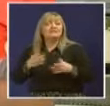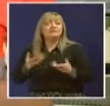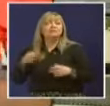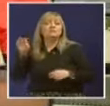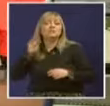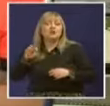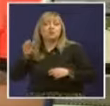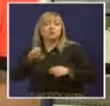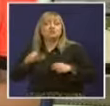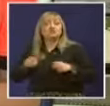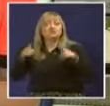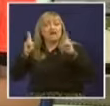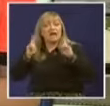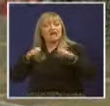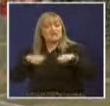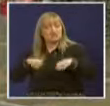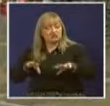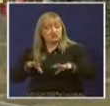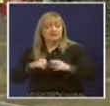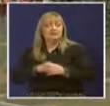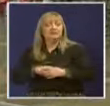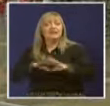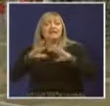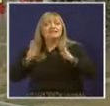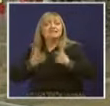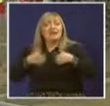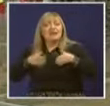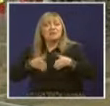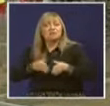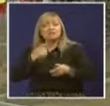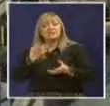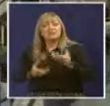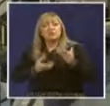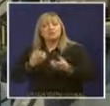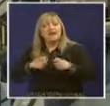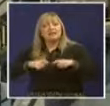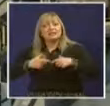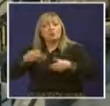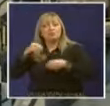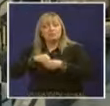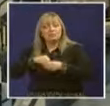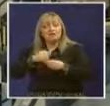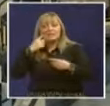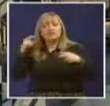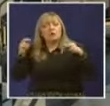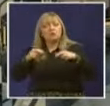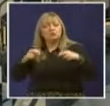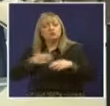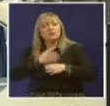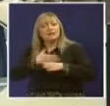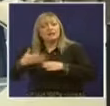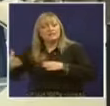разрешителни и капацитета на инсталацията. Целият процес по изгаряне на отпадъците в завода се контролира непрекъснато.